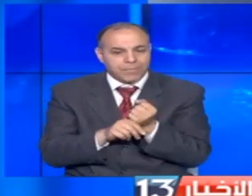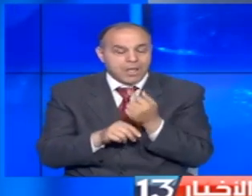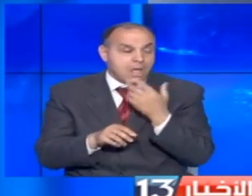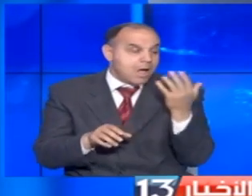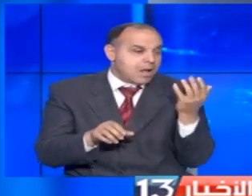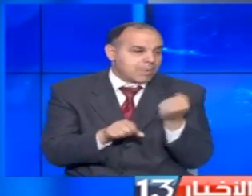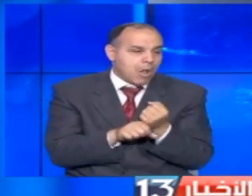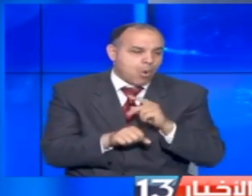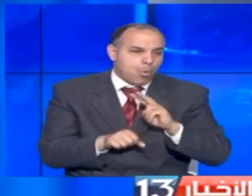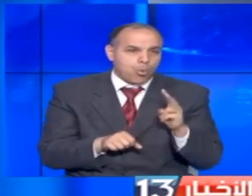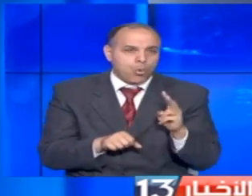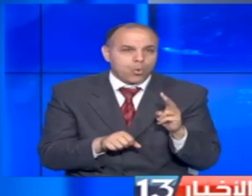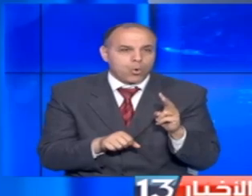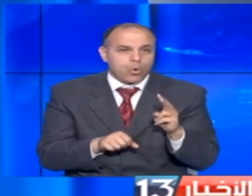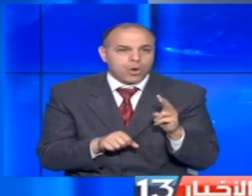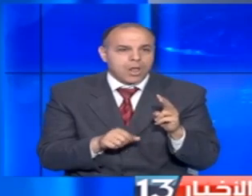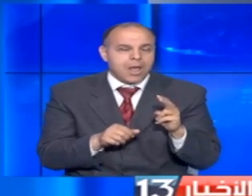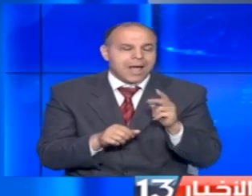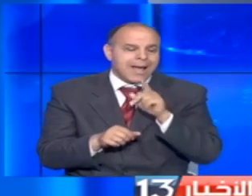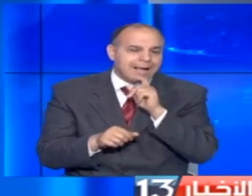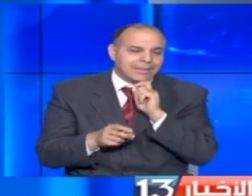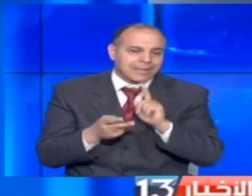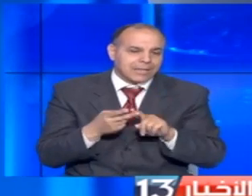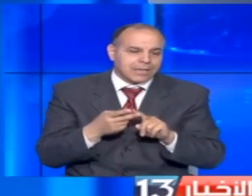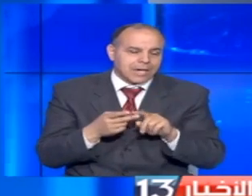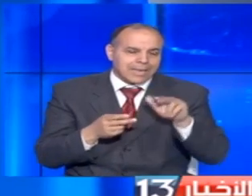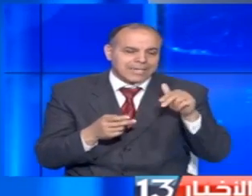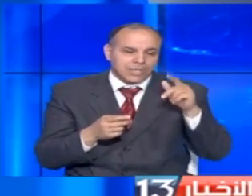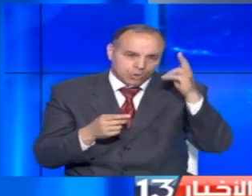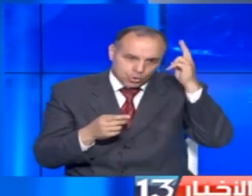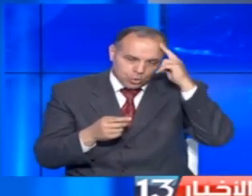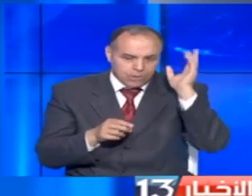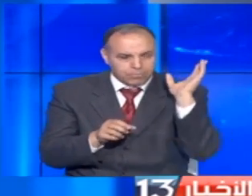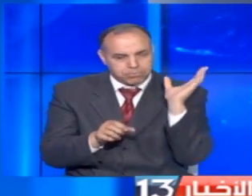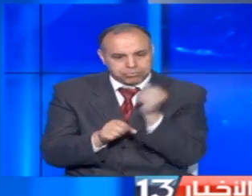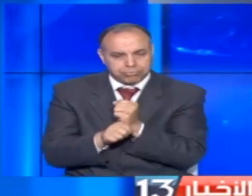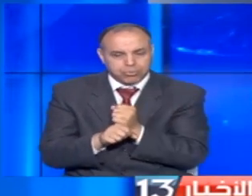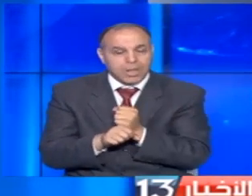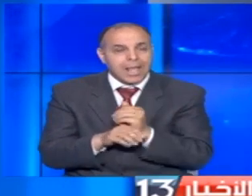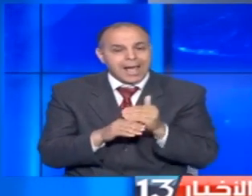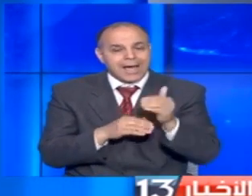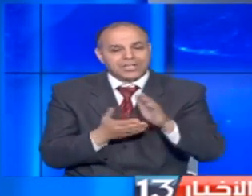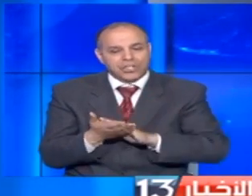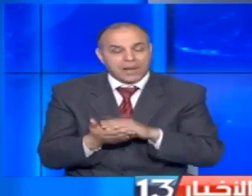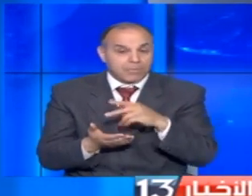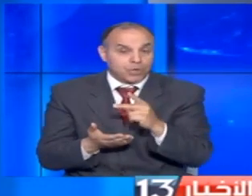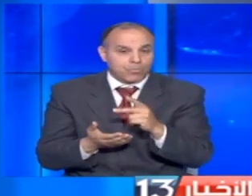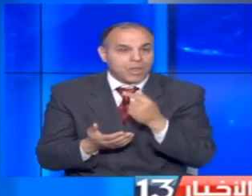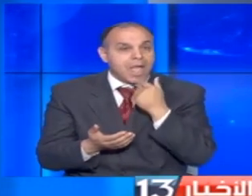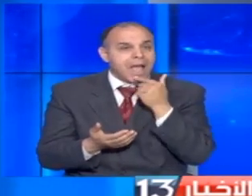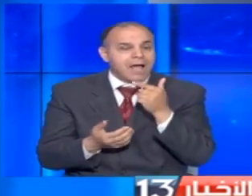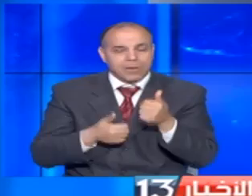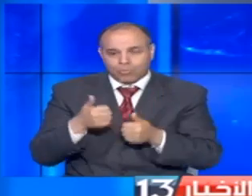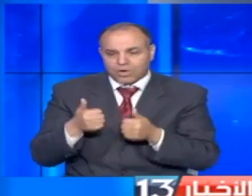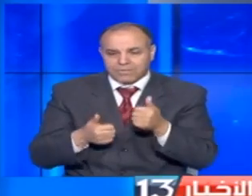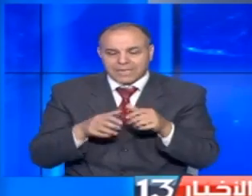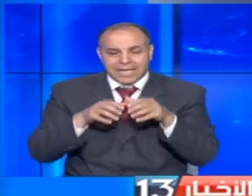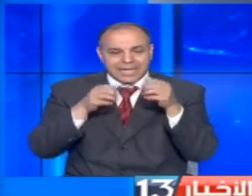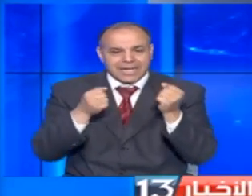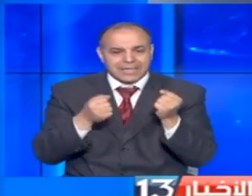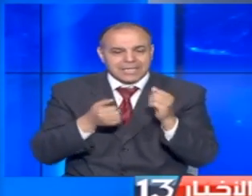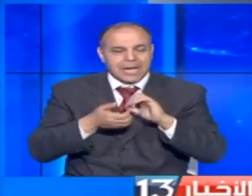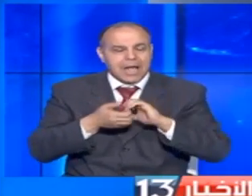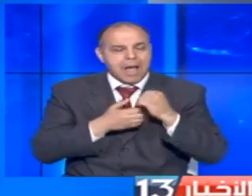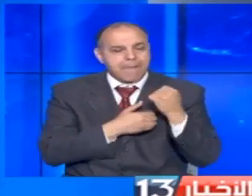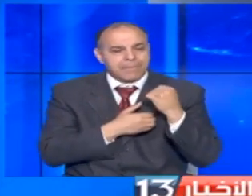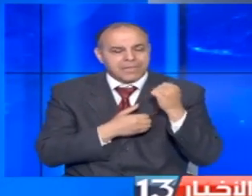حقق كل من الدحيل القطري والنصر السعودي فوزا ثمينا خارج القواعد ضمن منافسات كاس رابطه